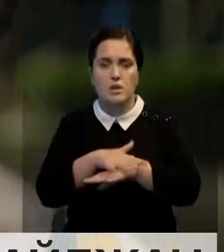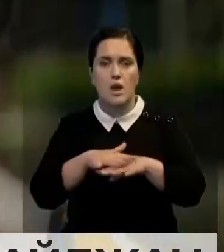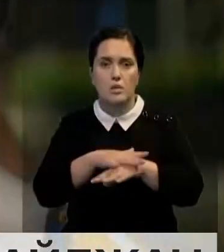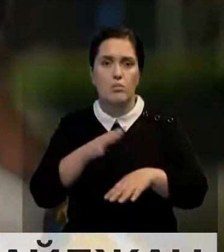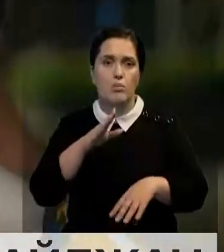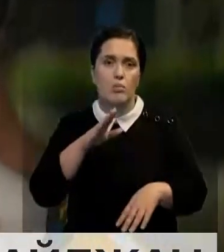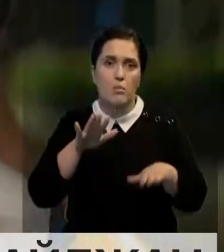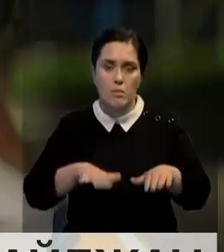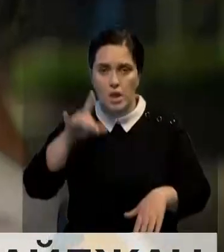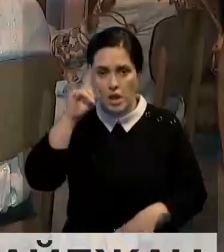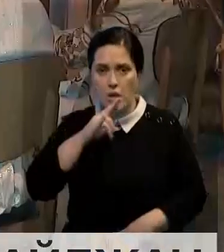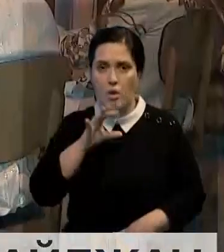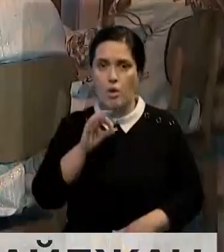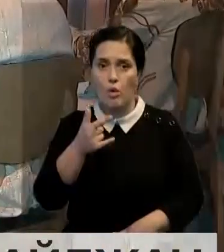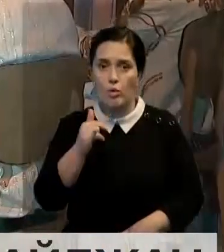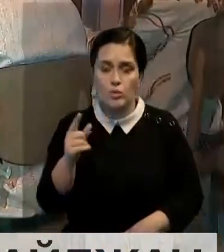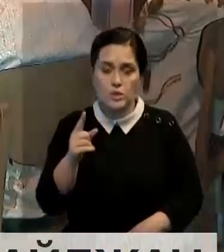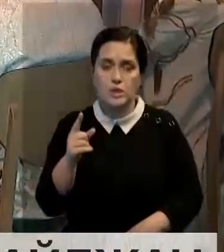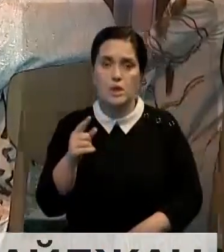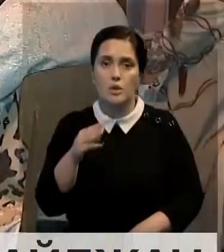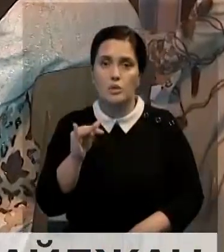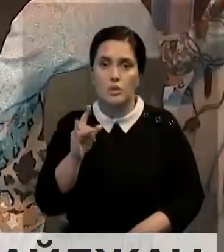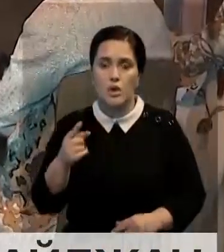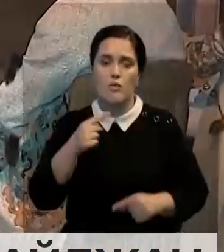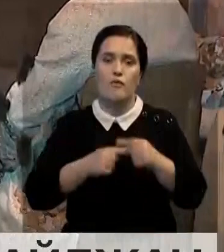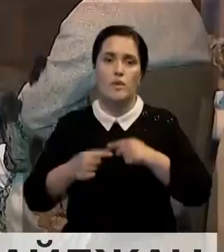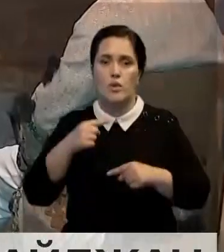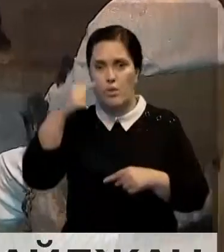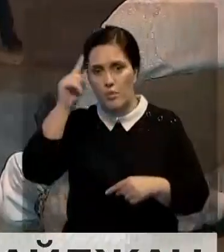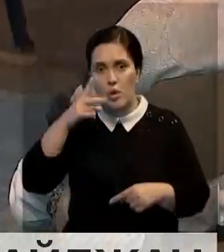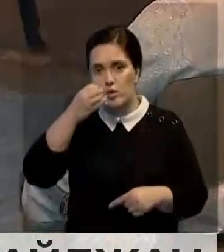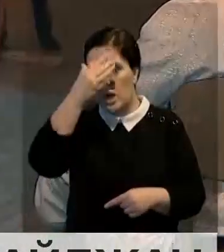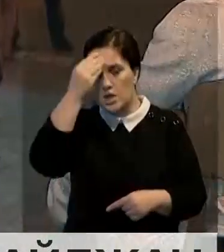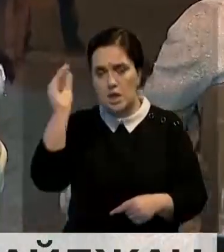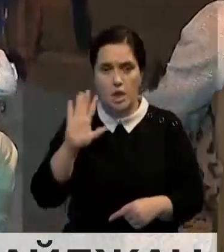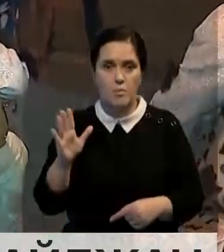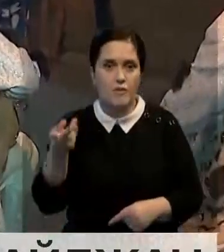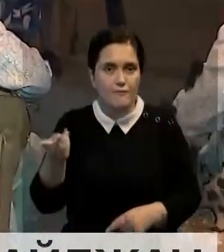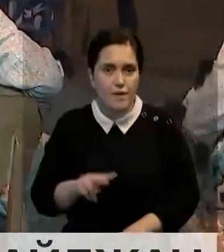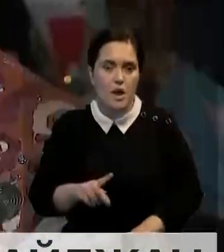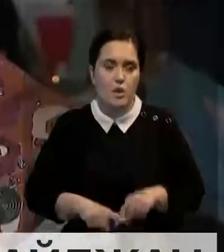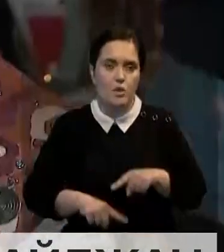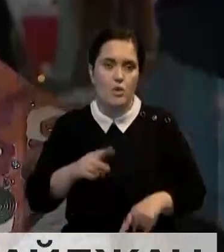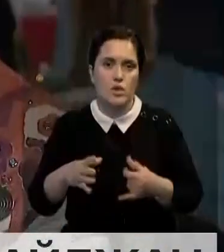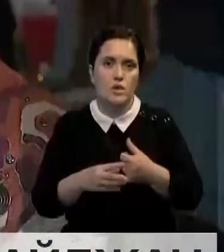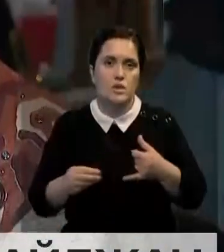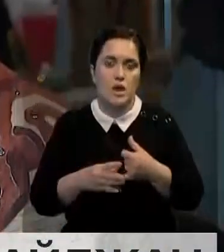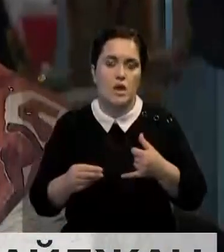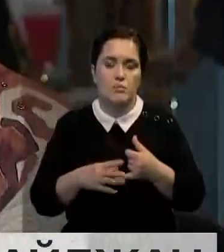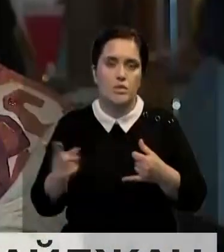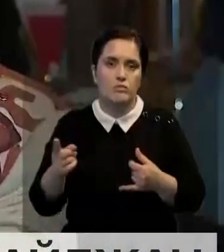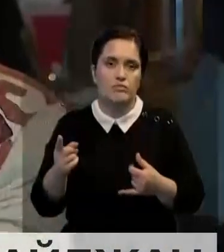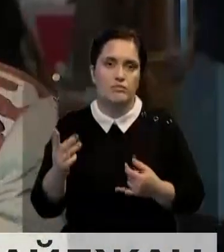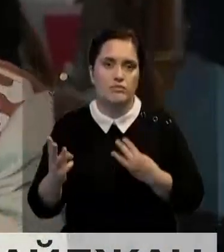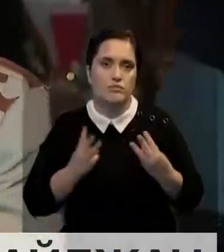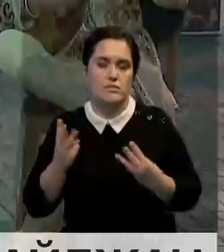страны. Часть агузских тюрков вернулась на историческую родину, но не забыла вторую. И с удовольствием посетила праздник в честь